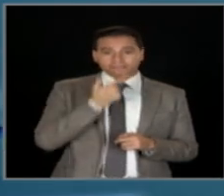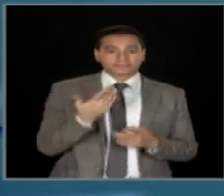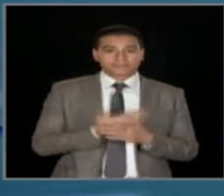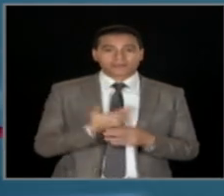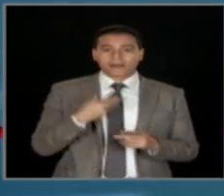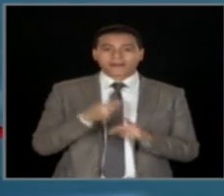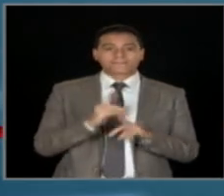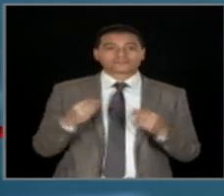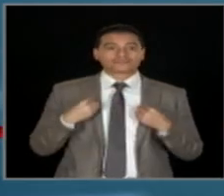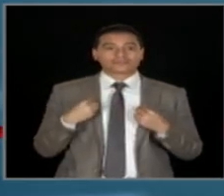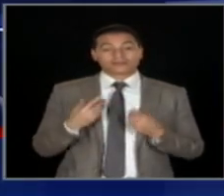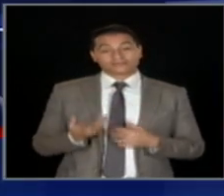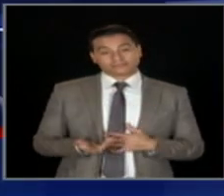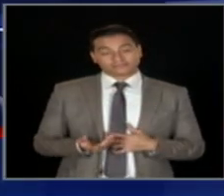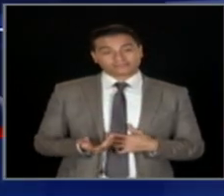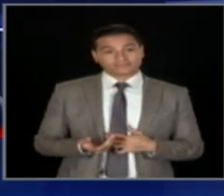ما بحبش الريف، ماليش فيها.